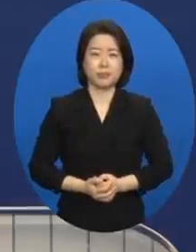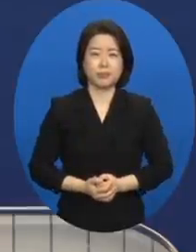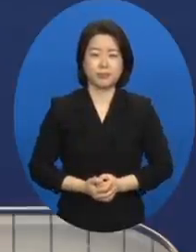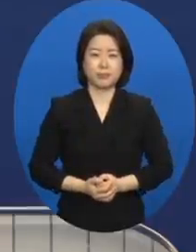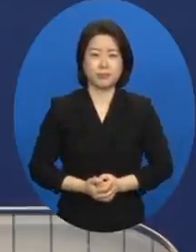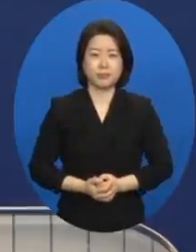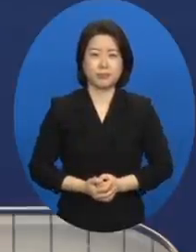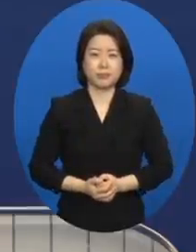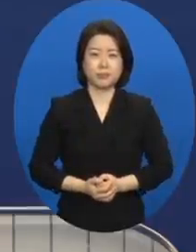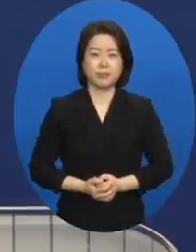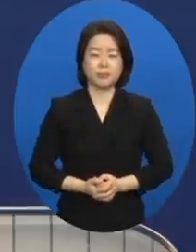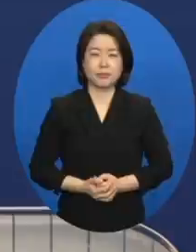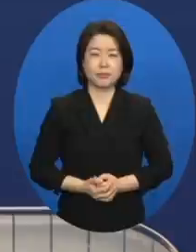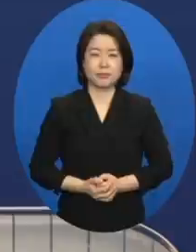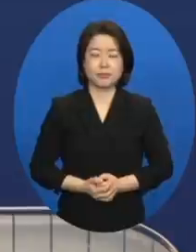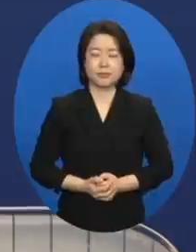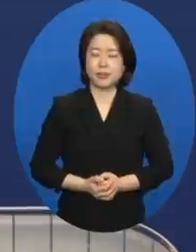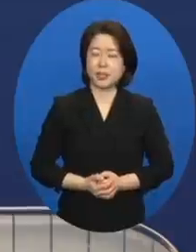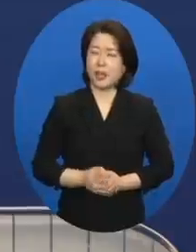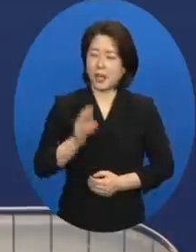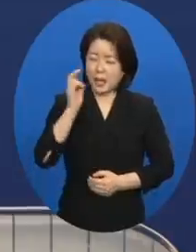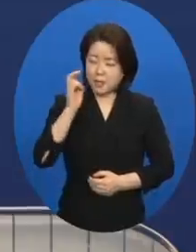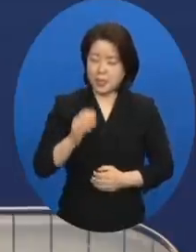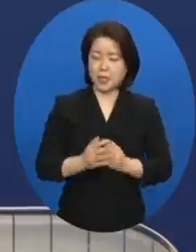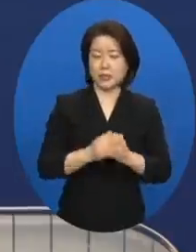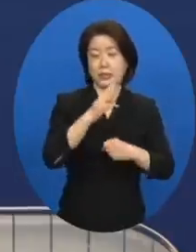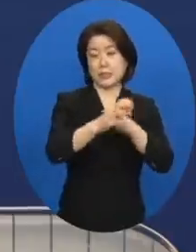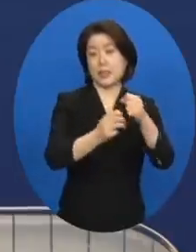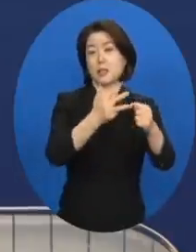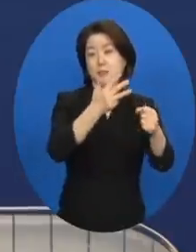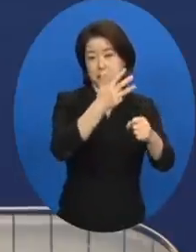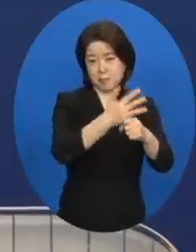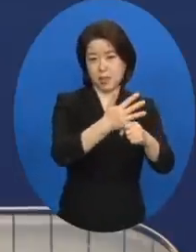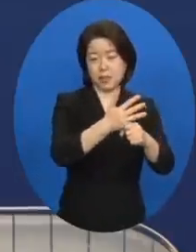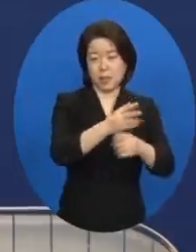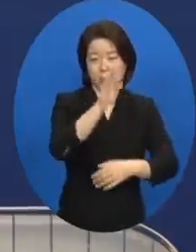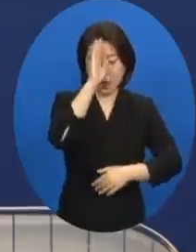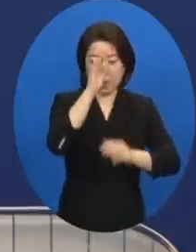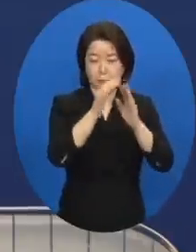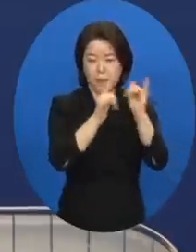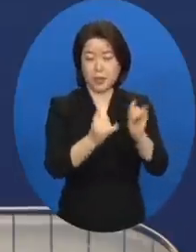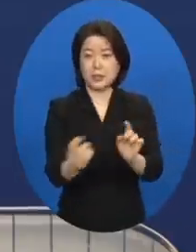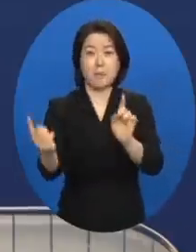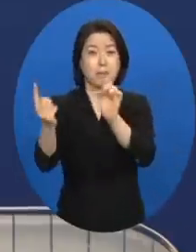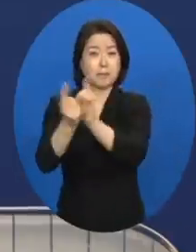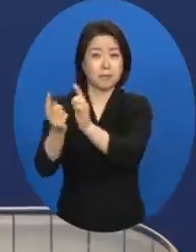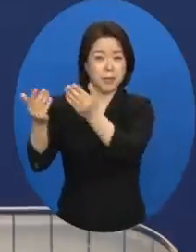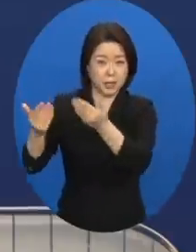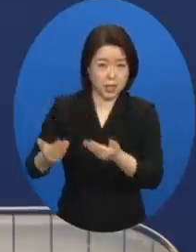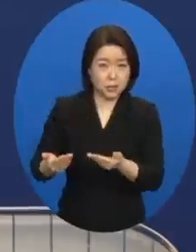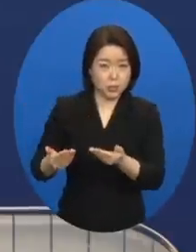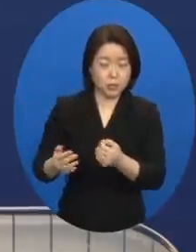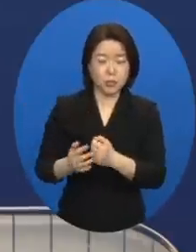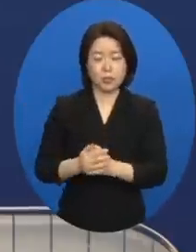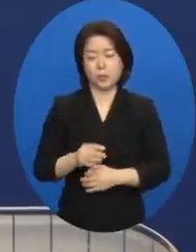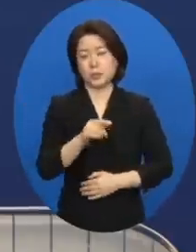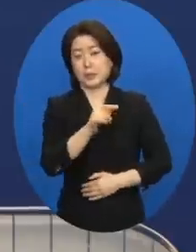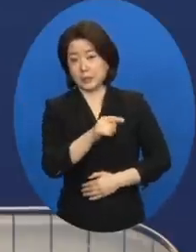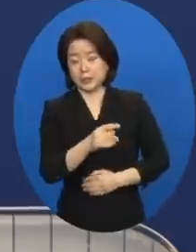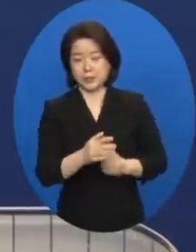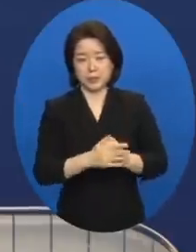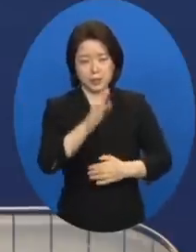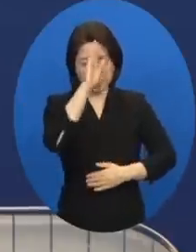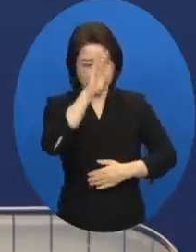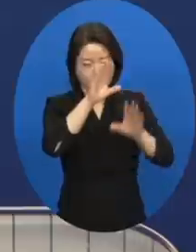이 38년 된 병자를 만나주시고 그를